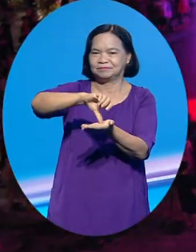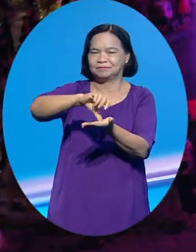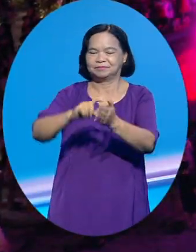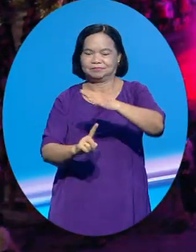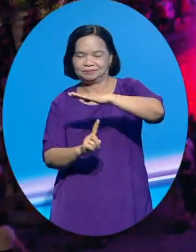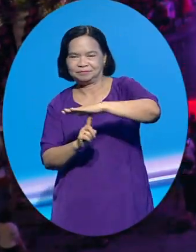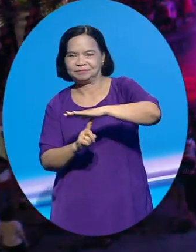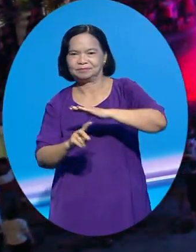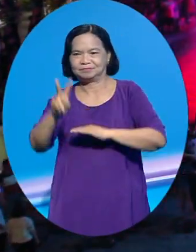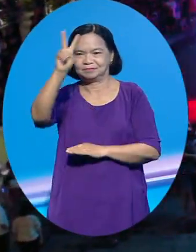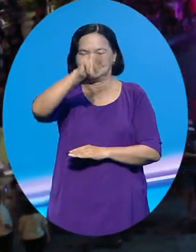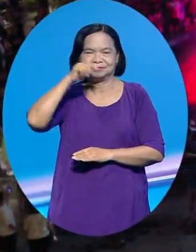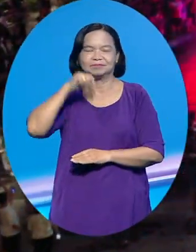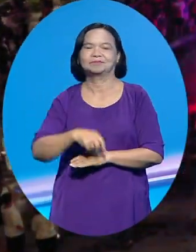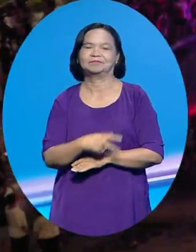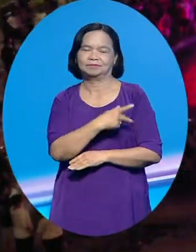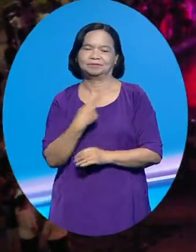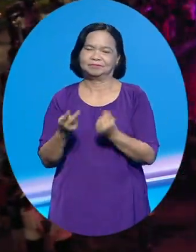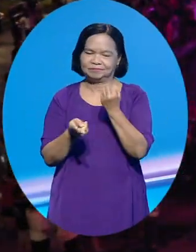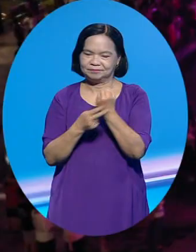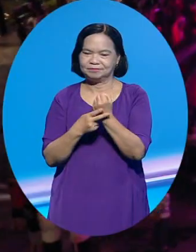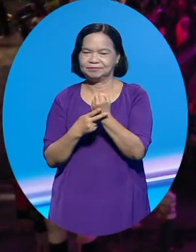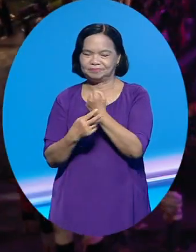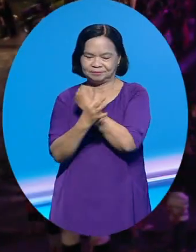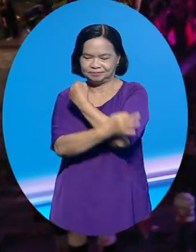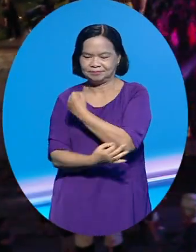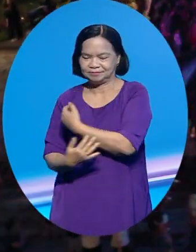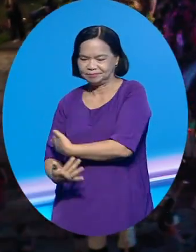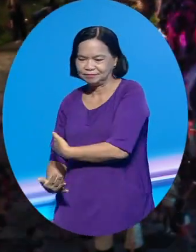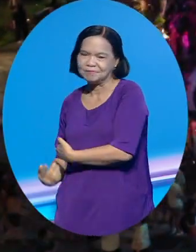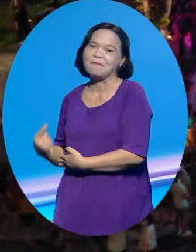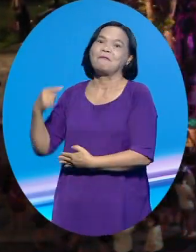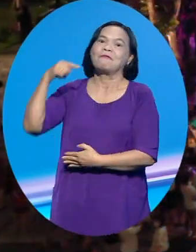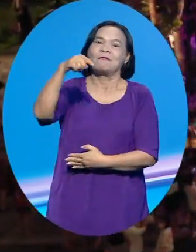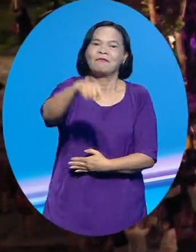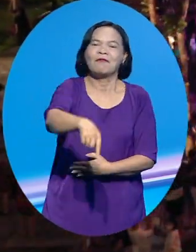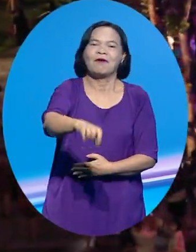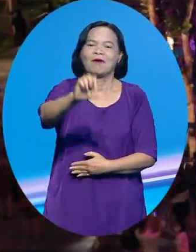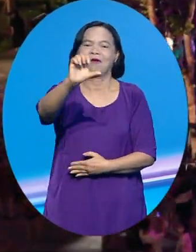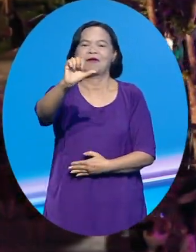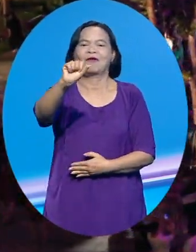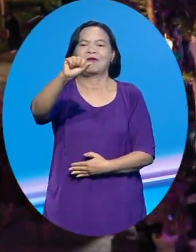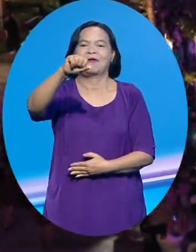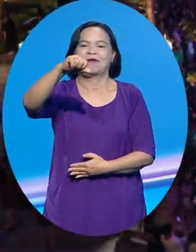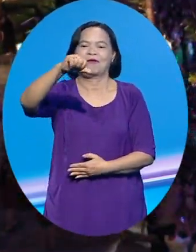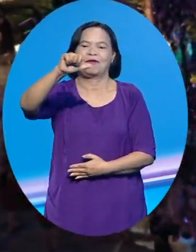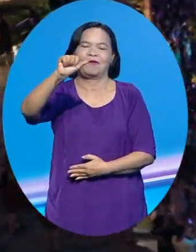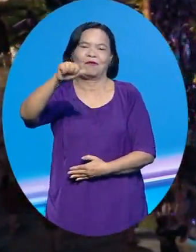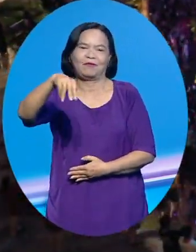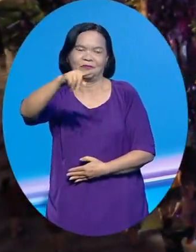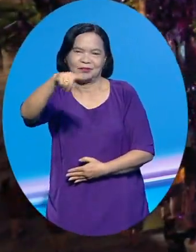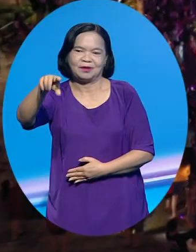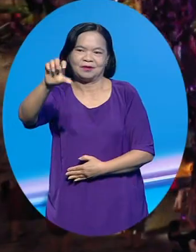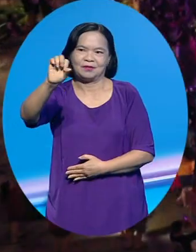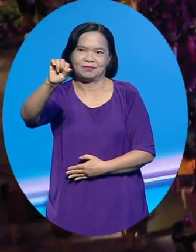dịp lễ này, du khách từ Hà Nội và các tỉnh thành lân cận đã đổ về Sầm Sơn rất đông. Khu vực quảng trường biển Sầm Sơn với hệ thống